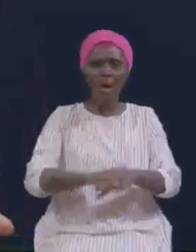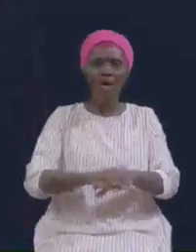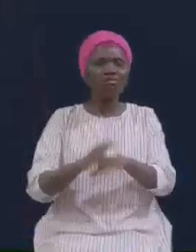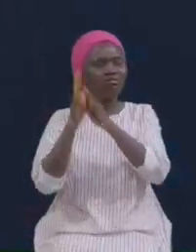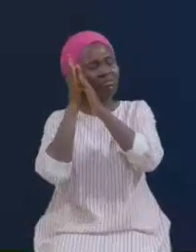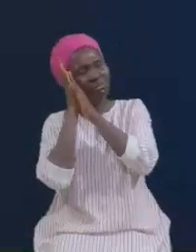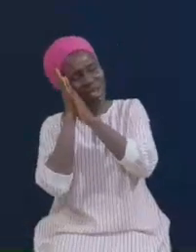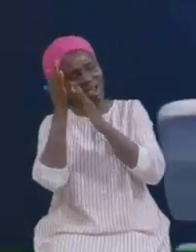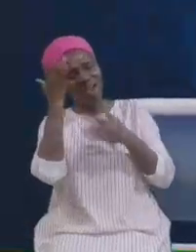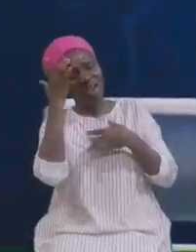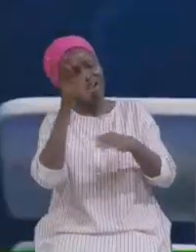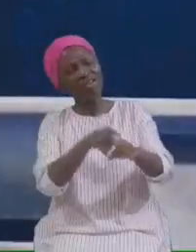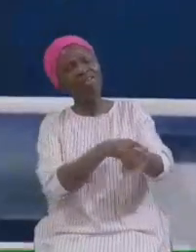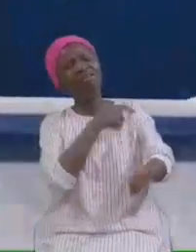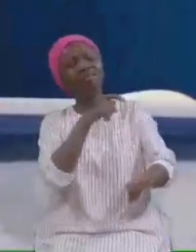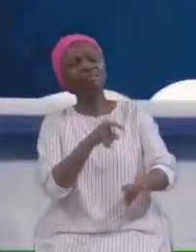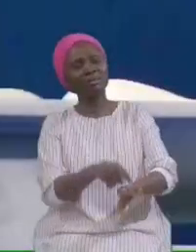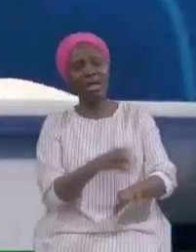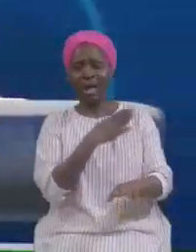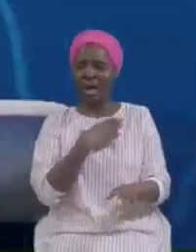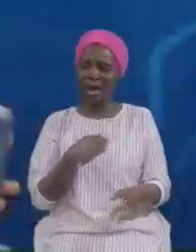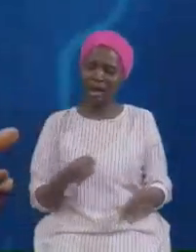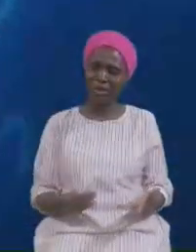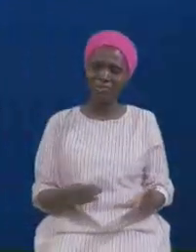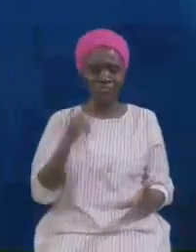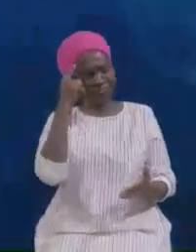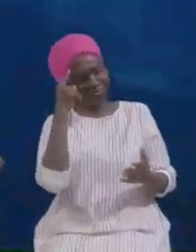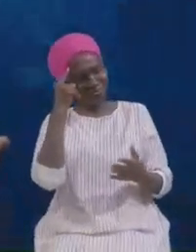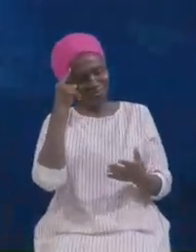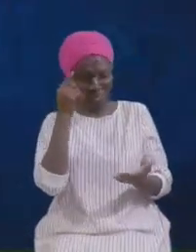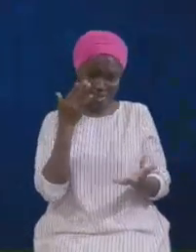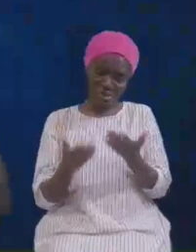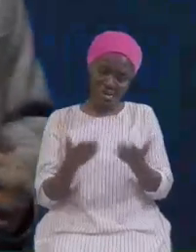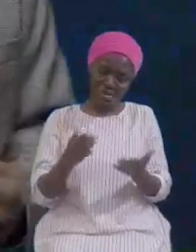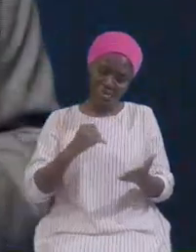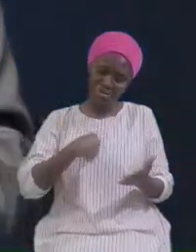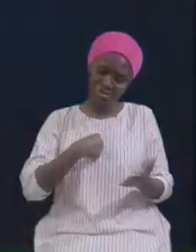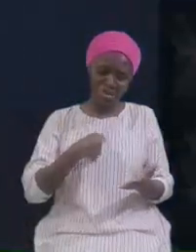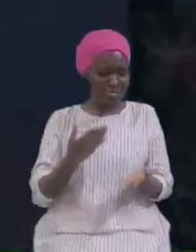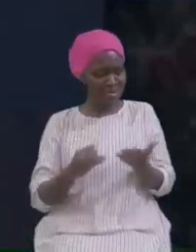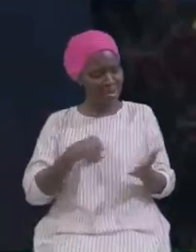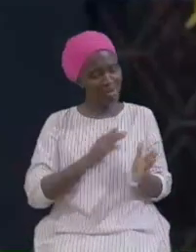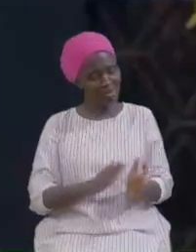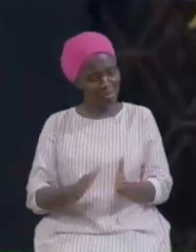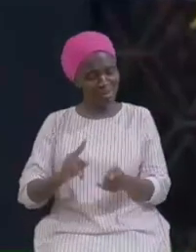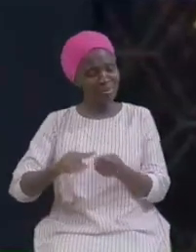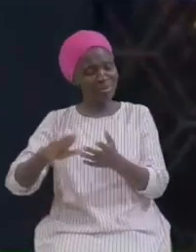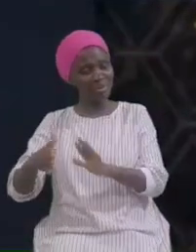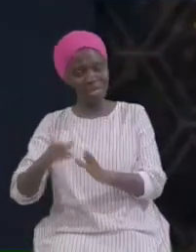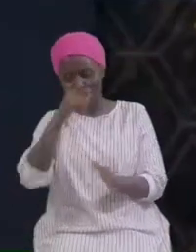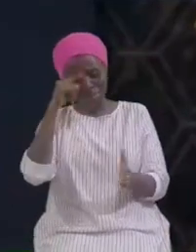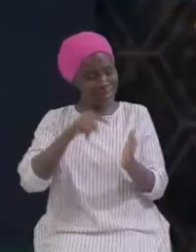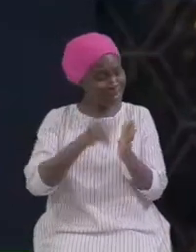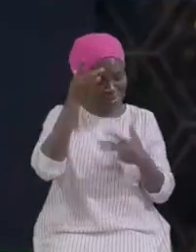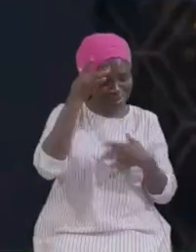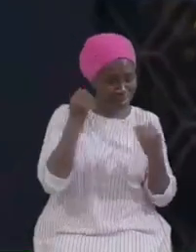là depuis longtemps? Et il semble. Ah, peut-être que je dois me préparer à aller à la maison parce que cette maladie-là va ôter ma vie.